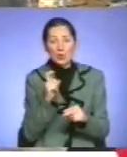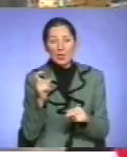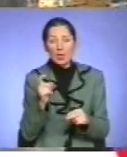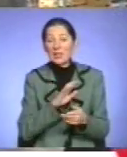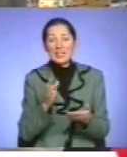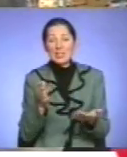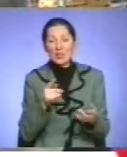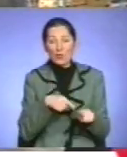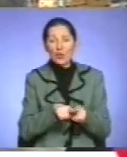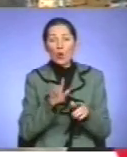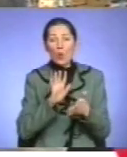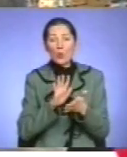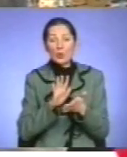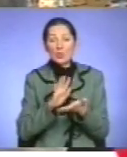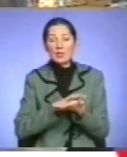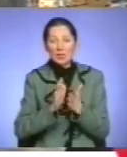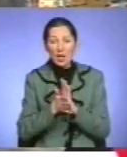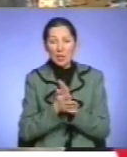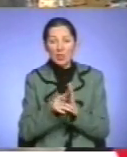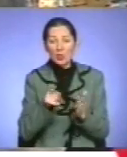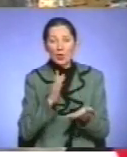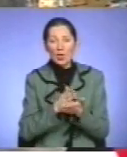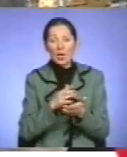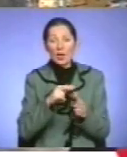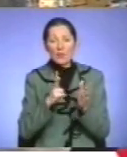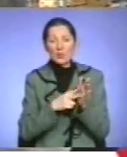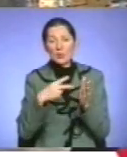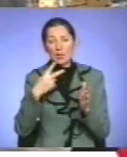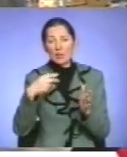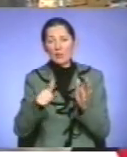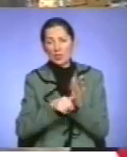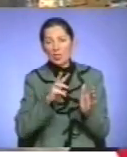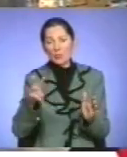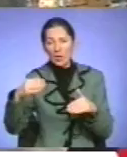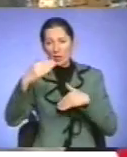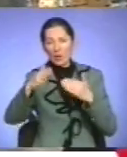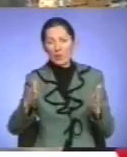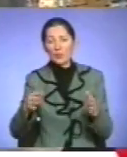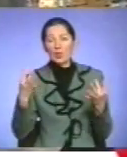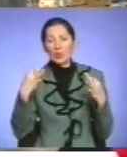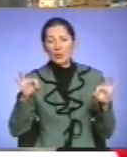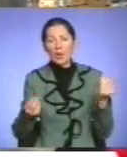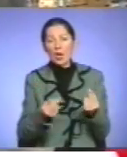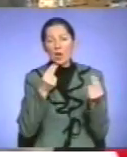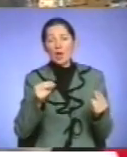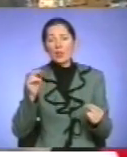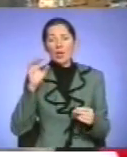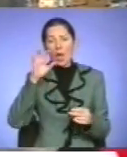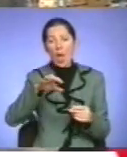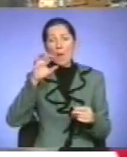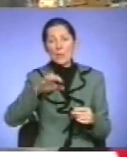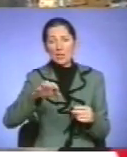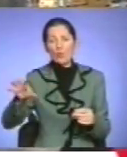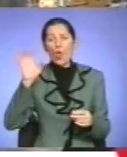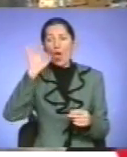є десь 18, більше, десь 18 на 26, тобто він дозволяє грати в баскетбол, в волейбол, тут можна поставити волейбольні стійочки, тут